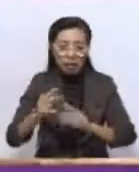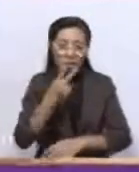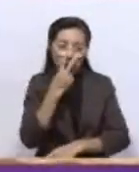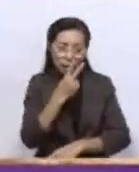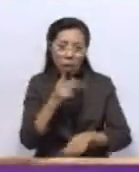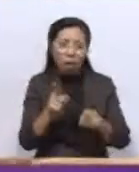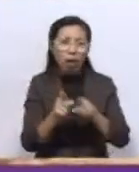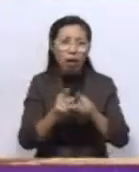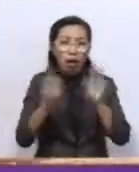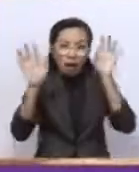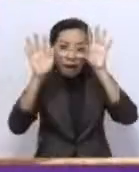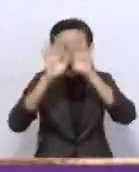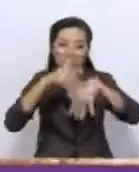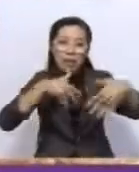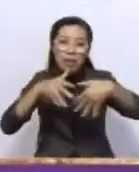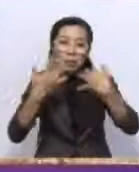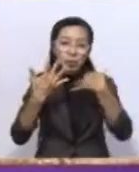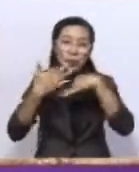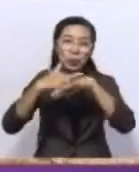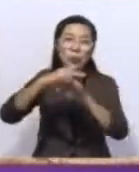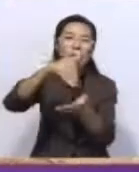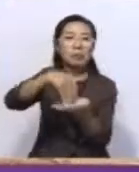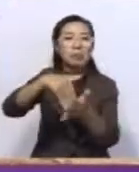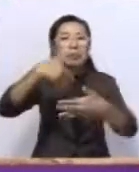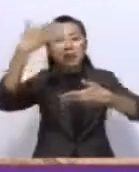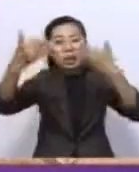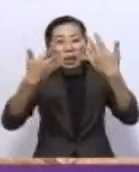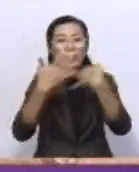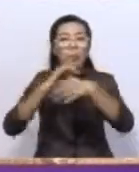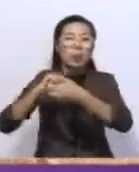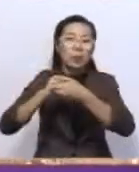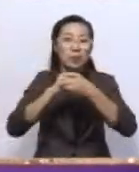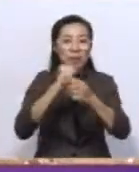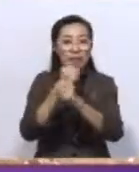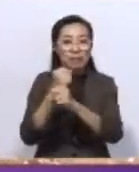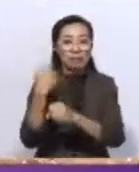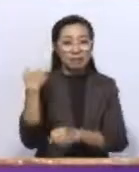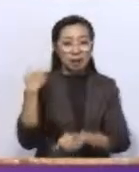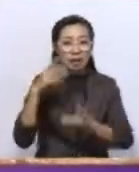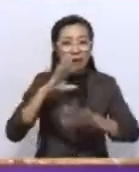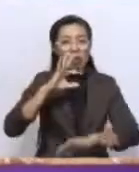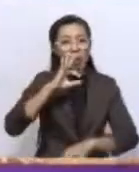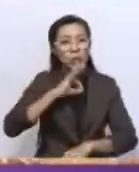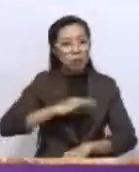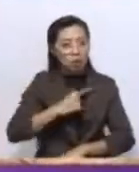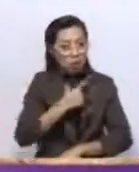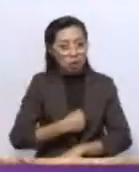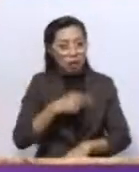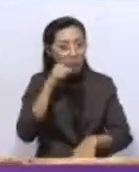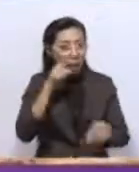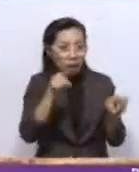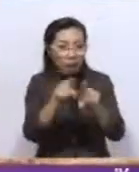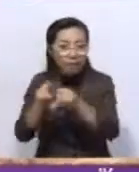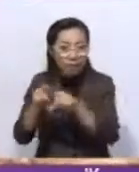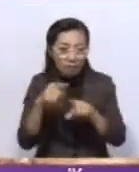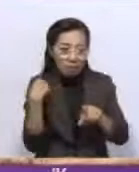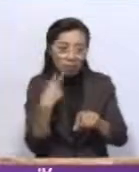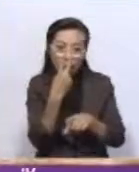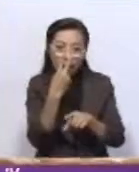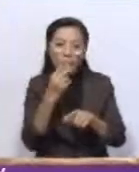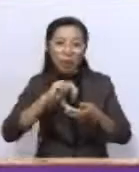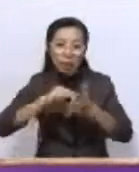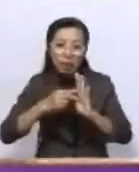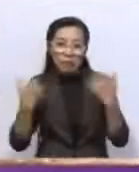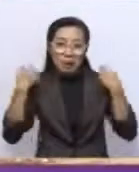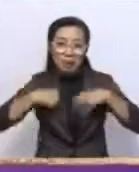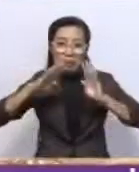หมือนจุดรวมของคนไทยที่มาทำกิจกรรมอะไรร่วมกันแล้วก็ชอบอะไรเหมือนกันคล้ายๆกันก็จะเห็นความสามัคคีที่แบบใ